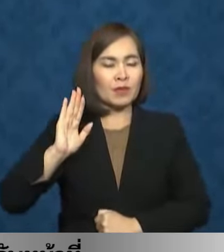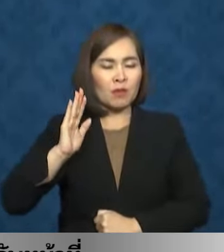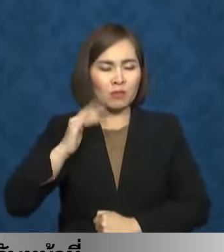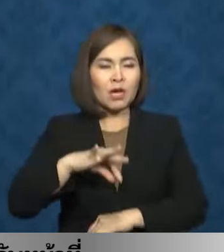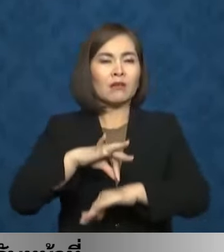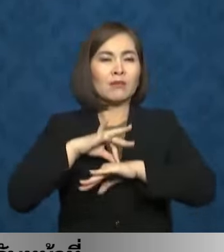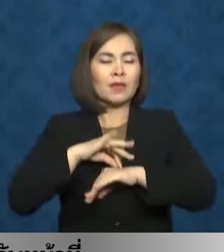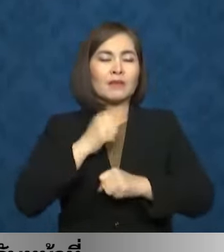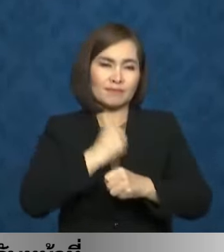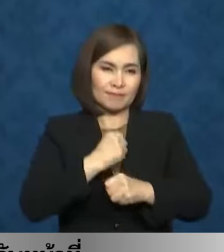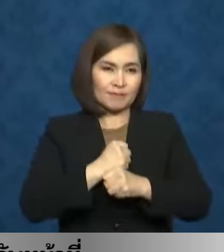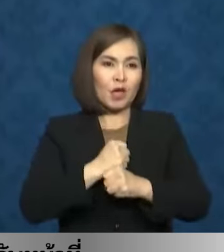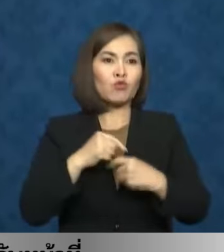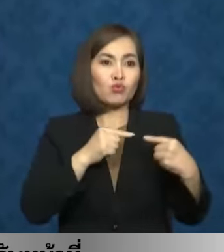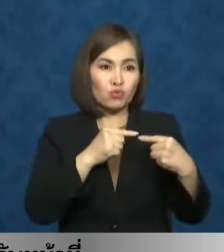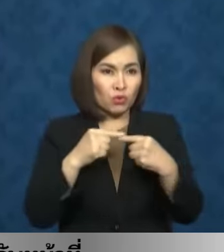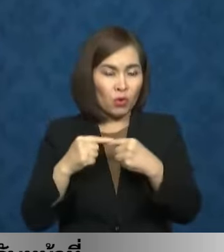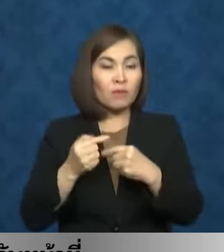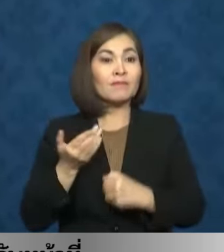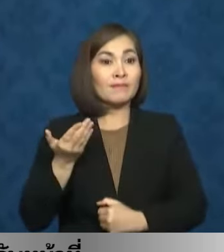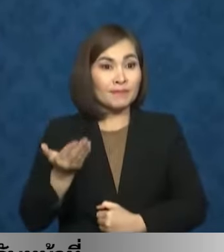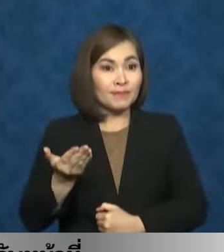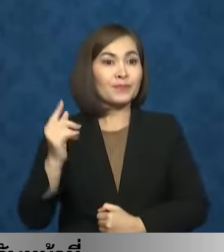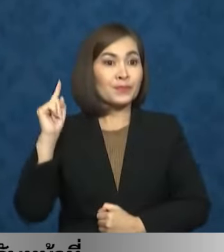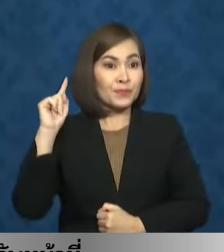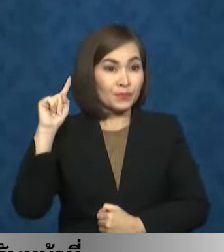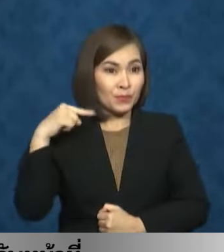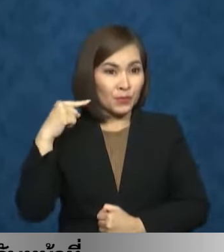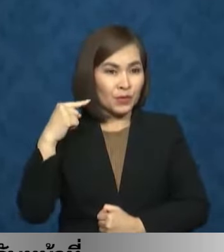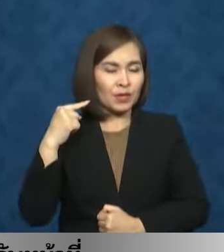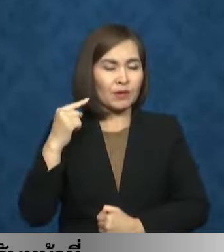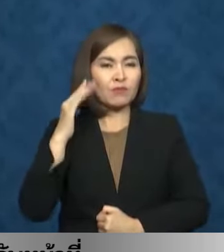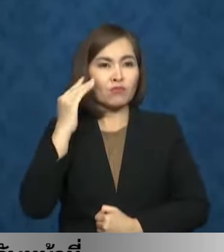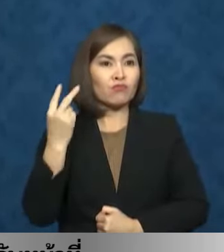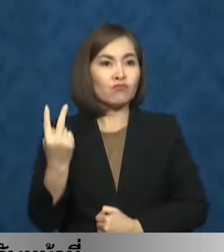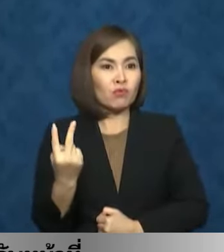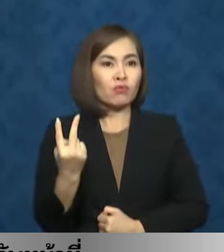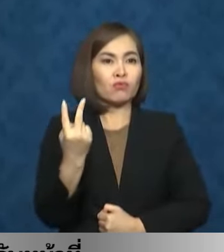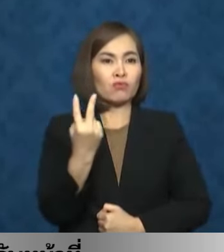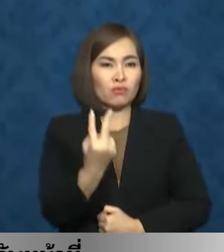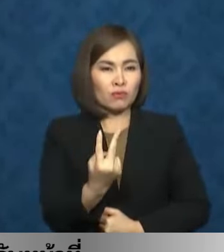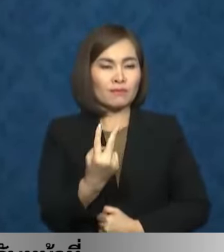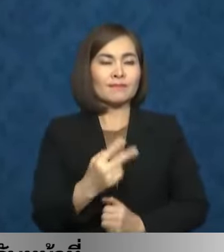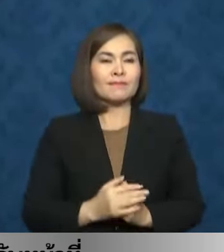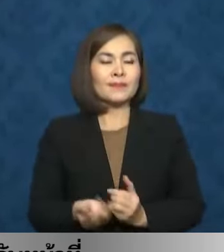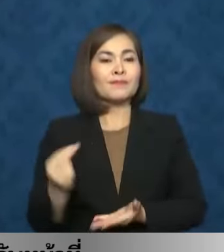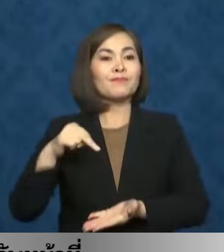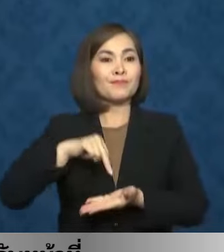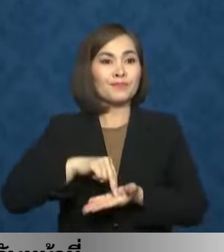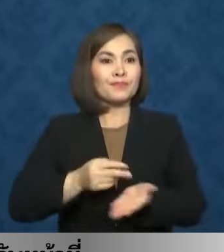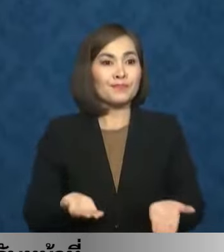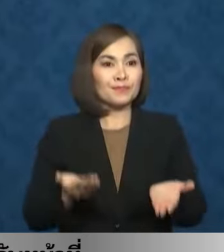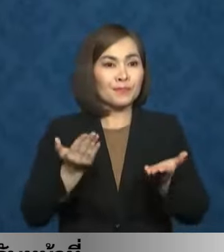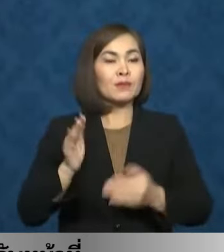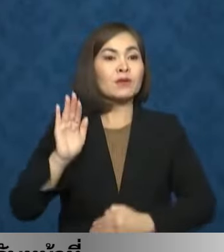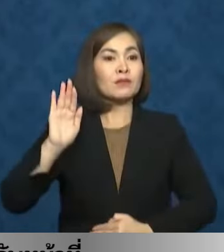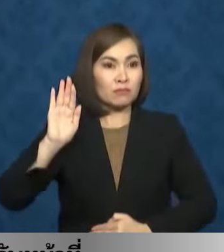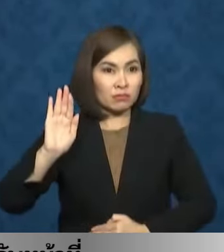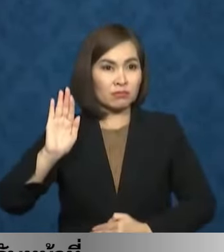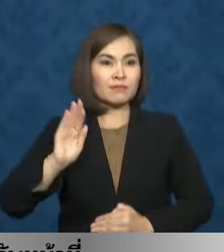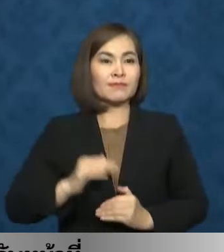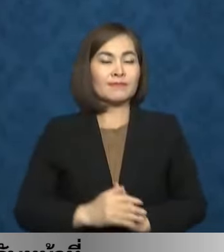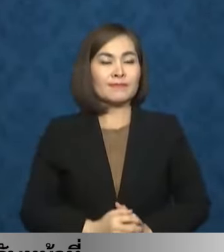ปฏิบัติหน้าที่ครับขอเชิญท่านละอองติยภัยรัตน์และท่านณัฐหงชูเวศกรุณายืนขึ้นเพื่อกล่าวคำปฏิญาณต